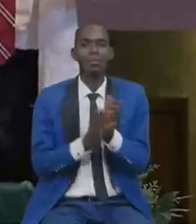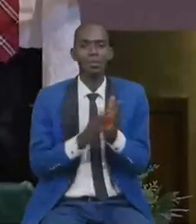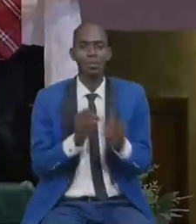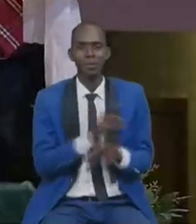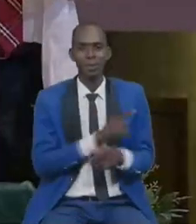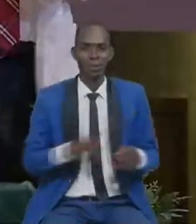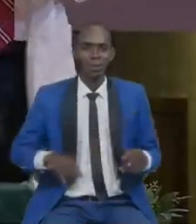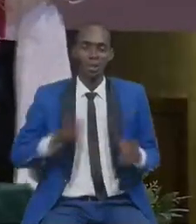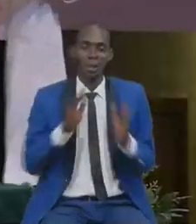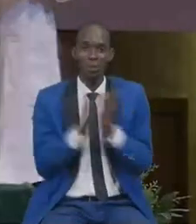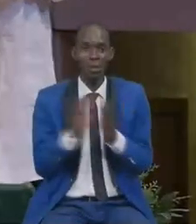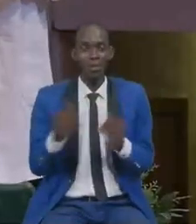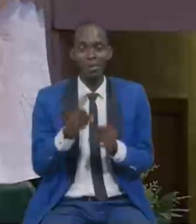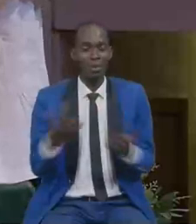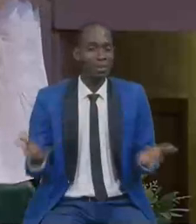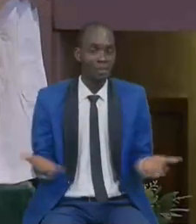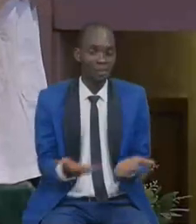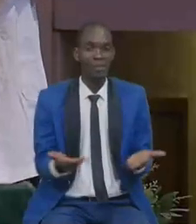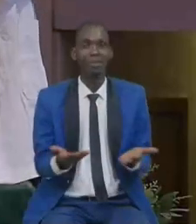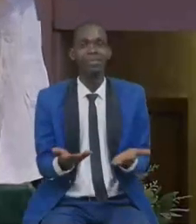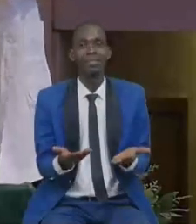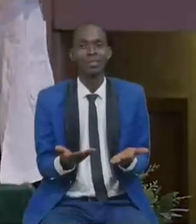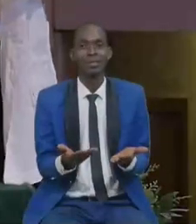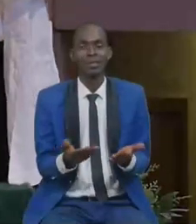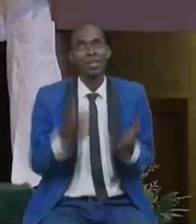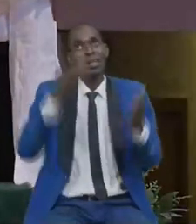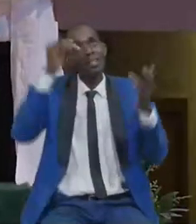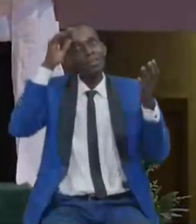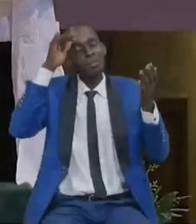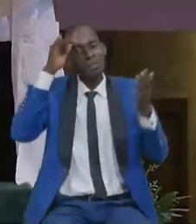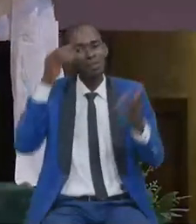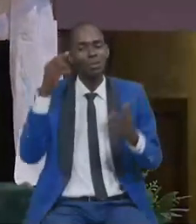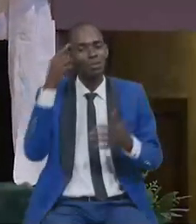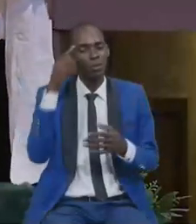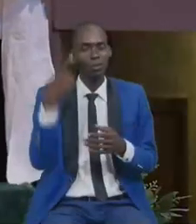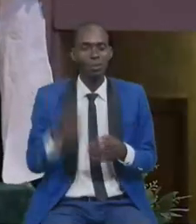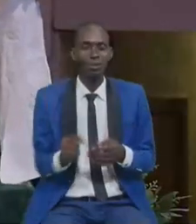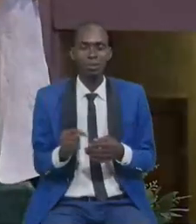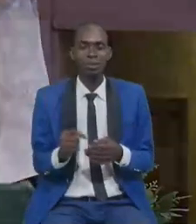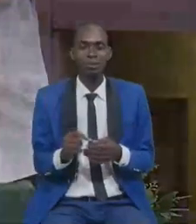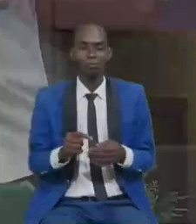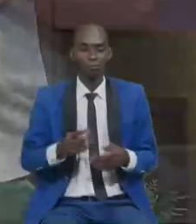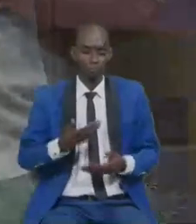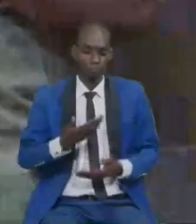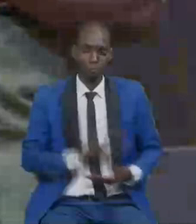Et quiconque est dans le même problème, cherchant le fruit des entrailles,